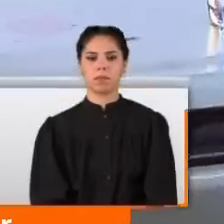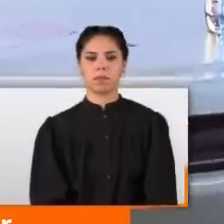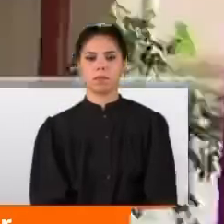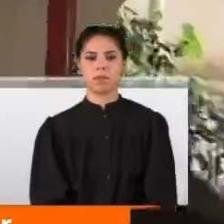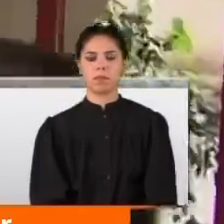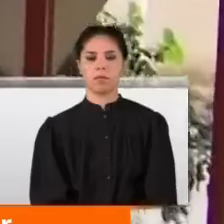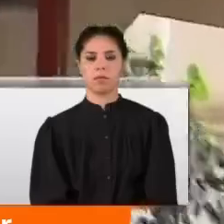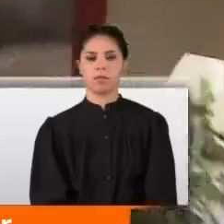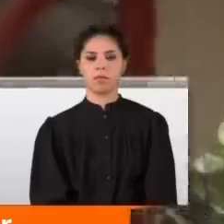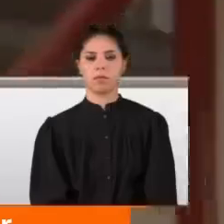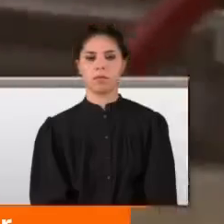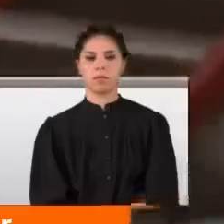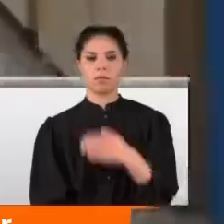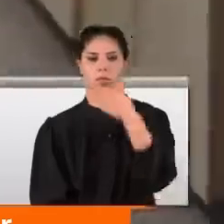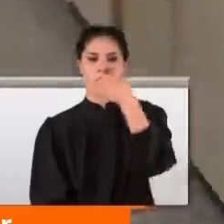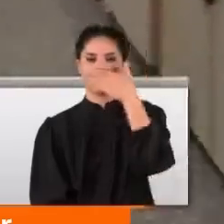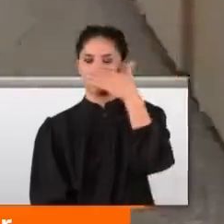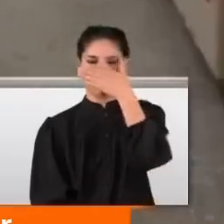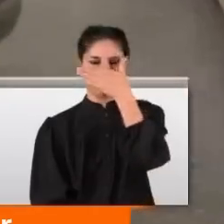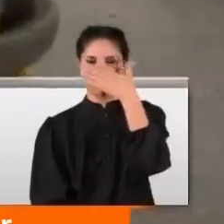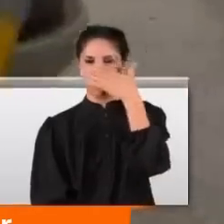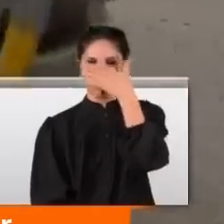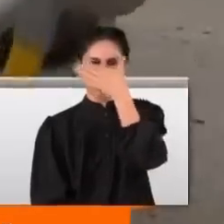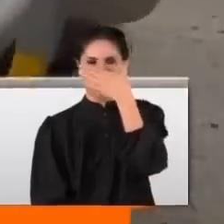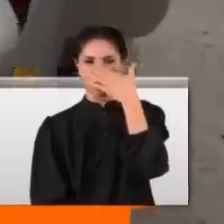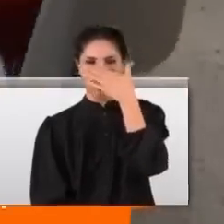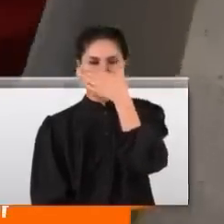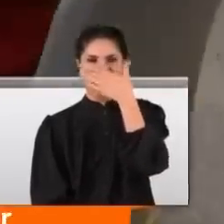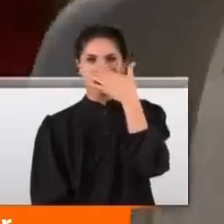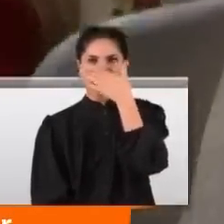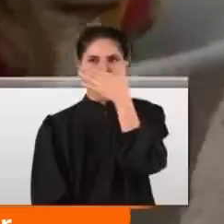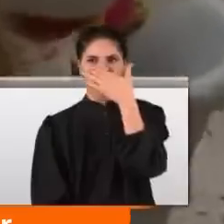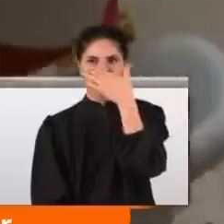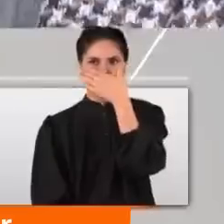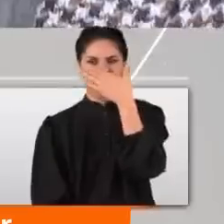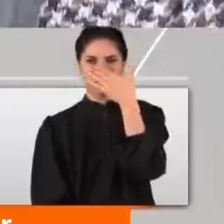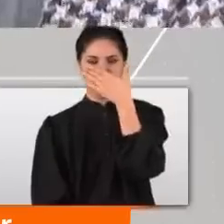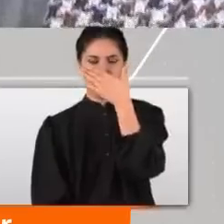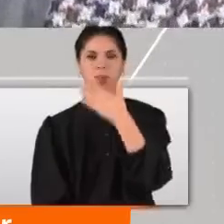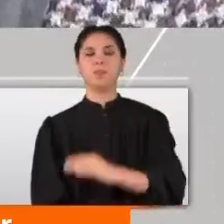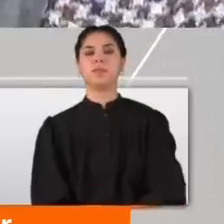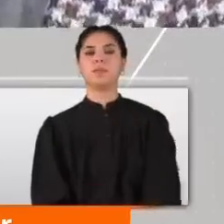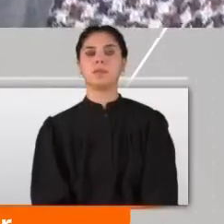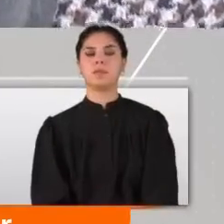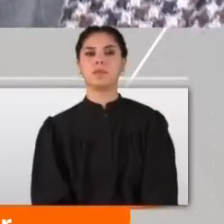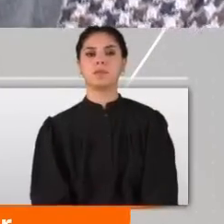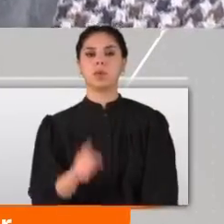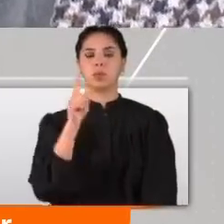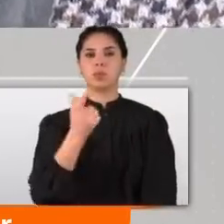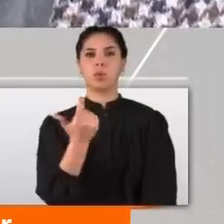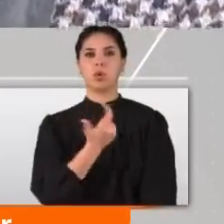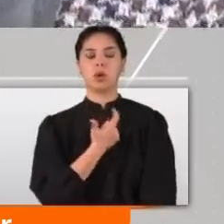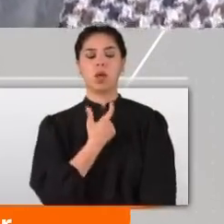%65 zam yapmak yerine liste fiyatı üzerinden %300 oranında zam talep ediyorlar. Yani açıkça